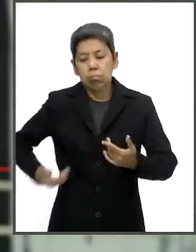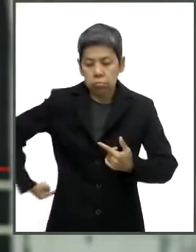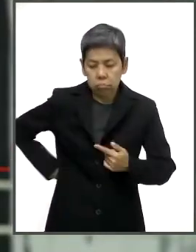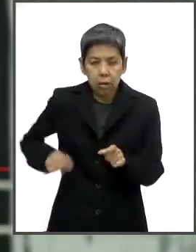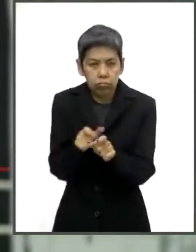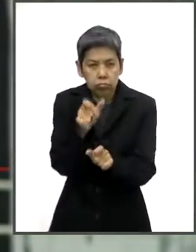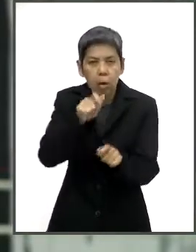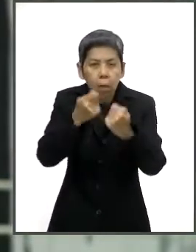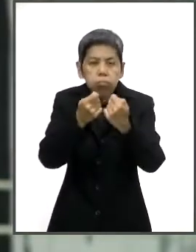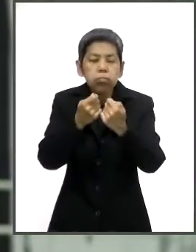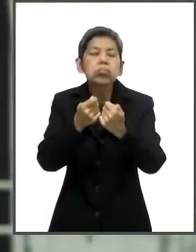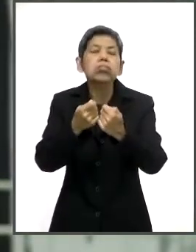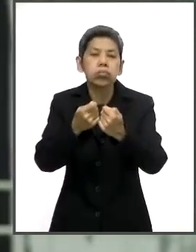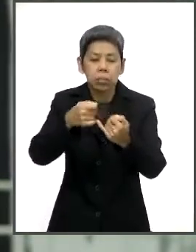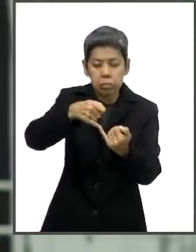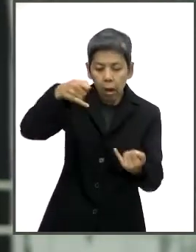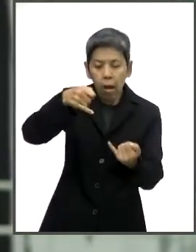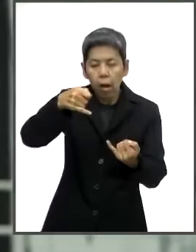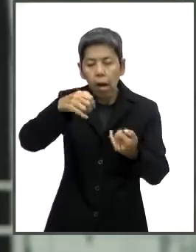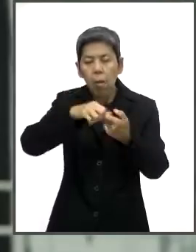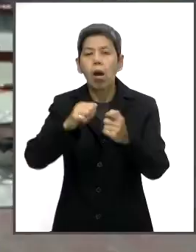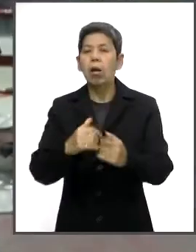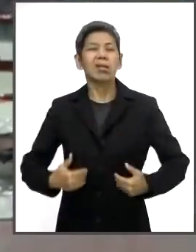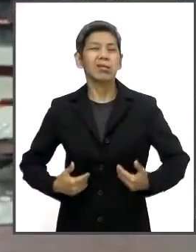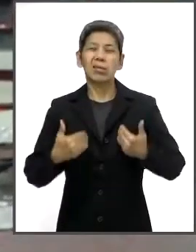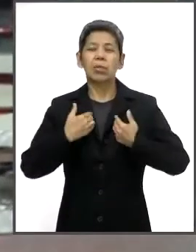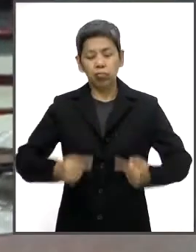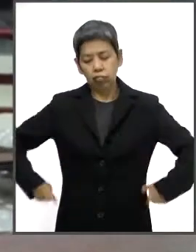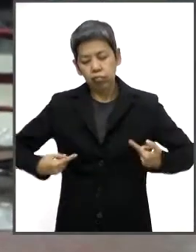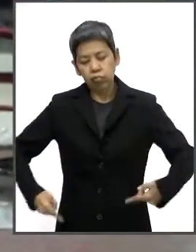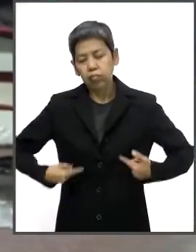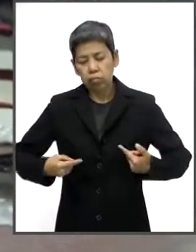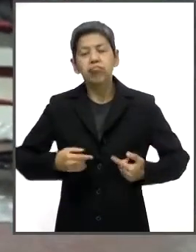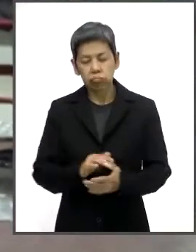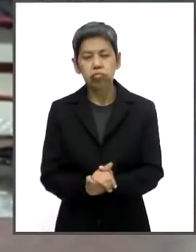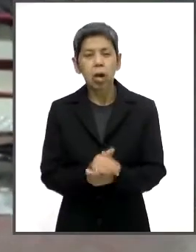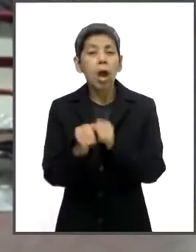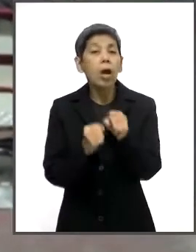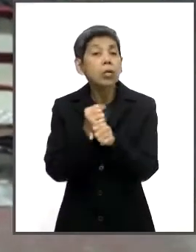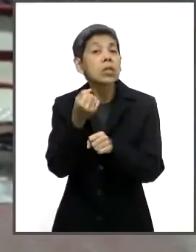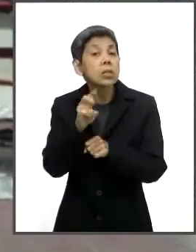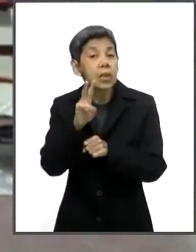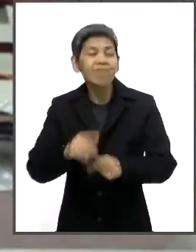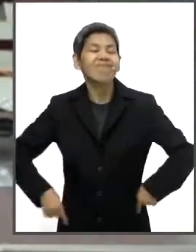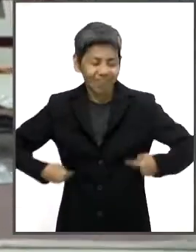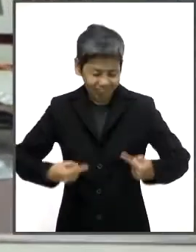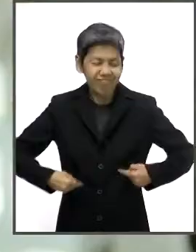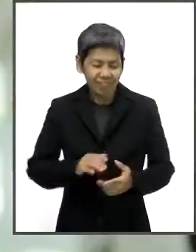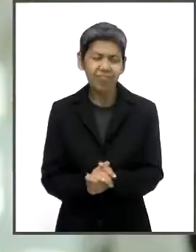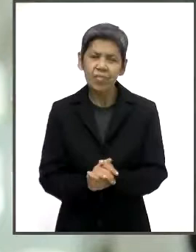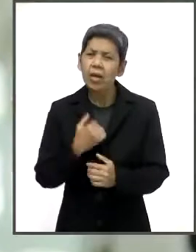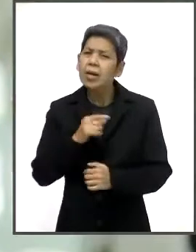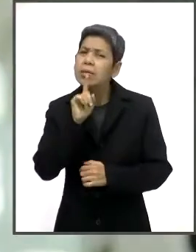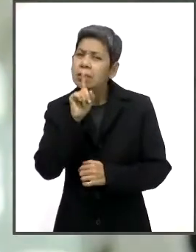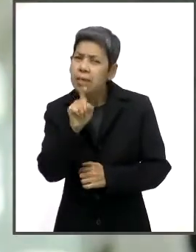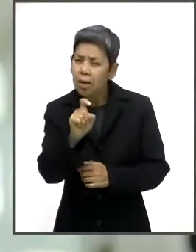ไขสันหลังหักทับเส้นประสาทก็เลยใช้ชีวิตในวีลแชร์ตั้งแต่นั้นมา ก็คือตั้งแต่อายุ17ปีเลย ค่ะ แล้ว